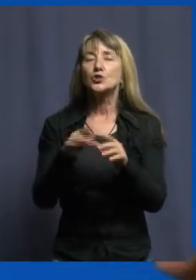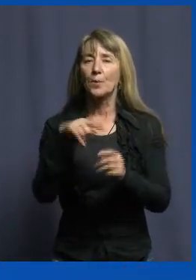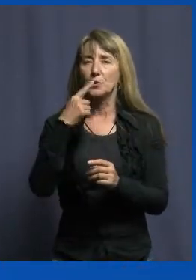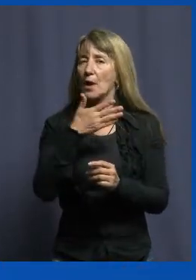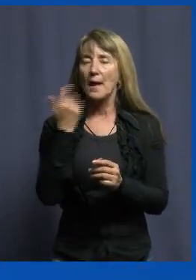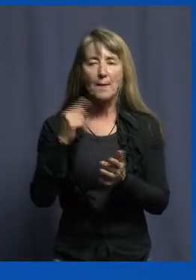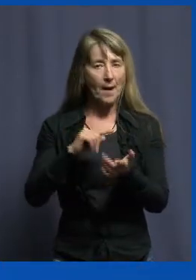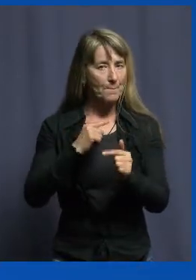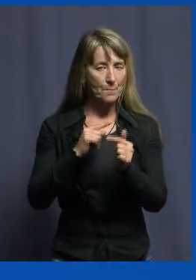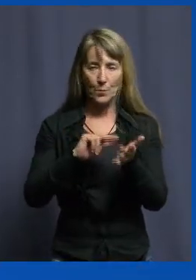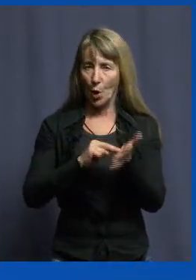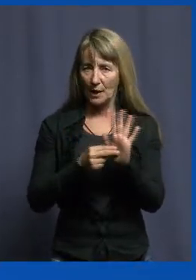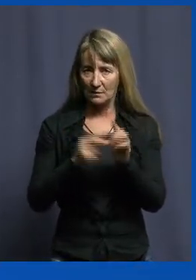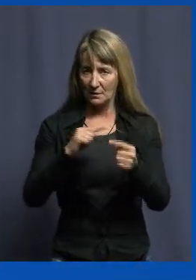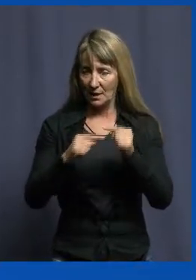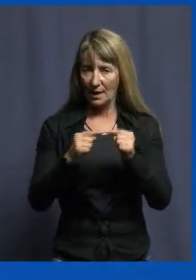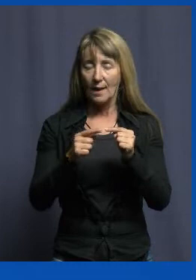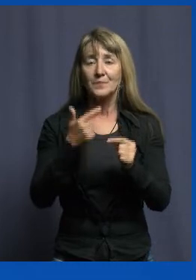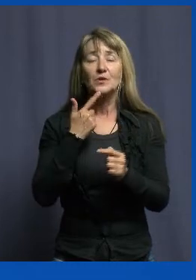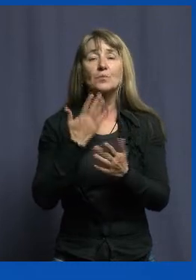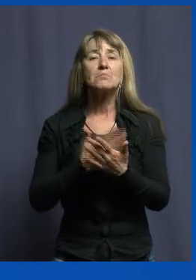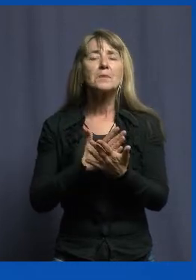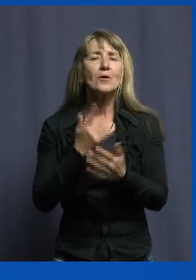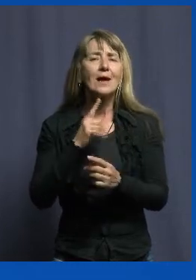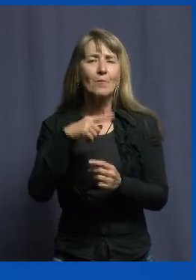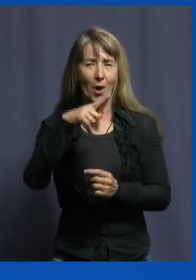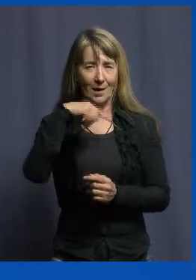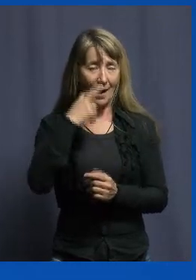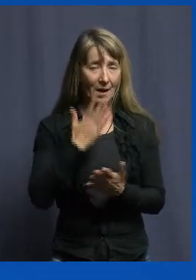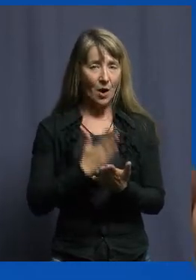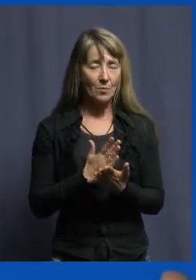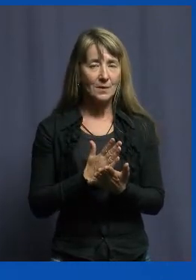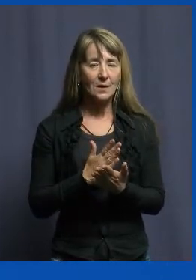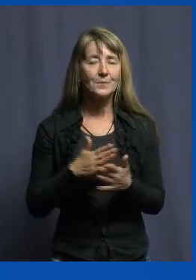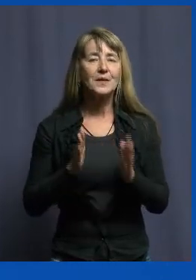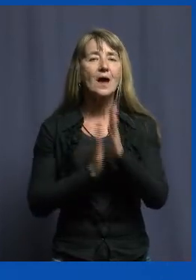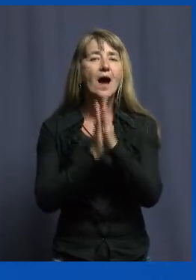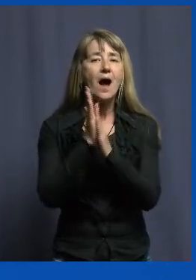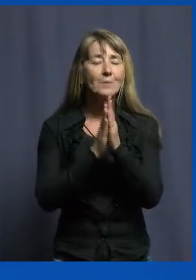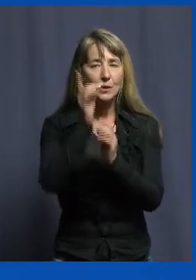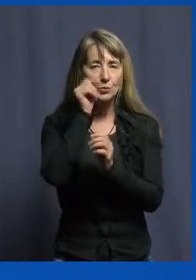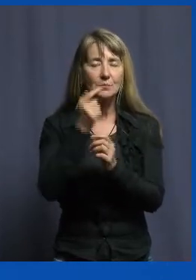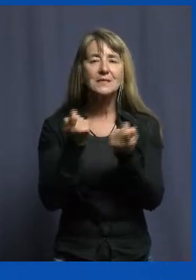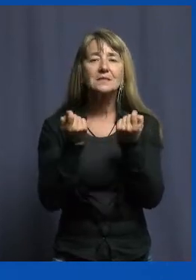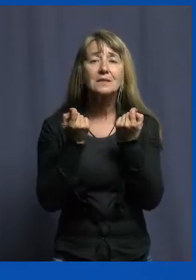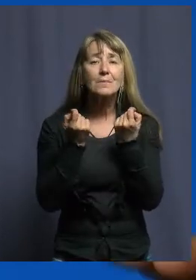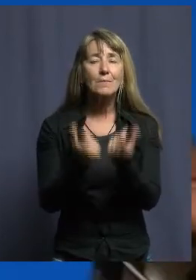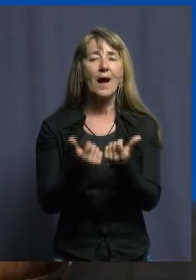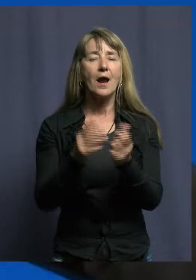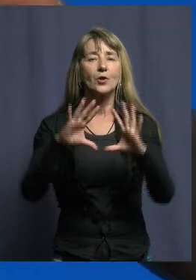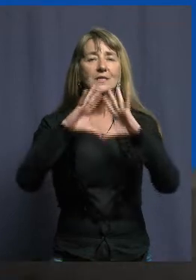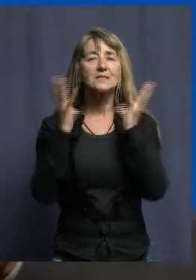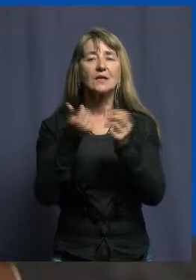nema politike. Dakle, to bi bio neki, kao moj, rekao bih, apel ljudima ovdje da se malo oje sve to